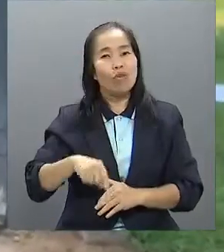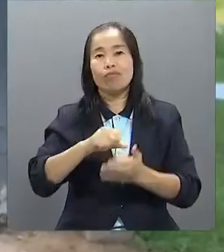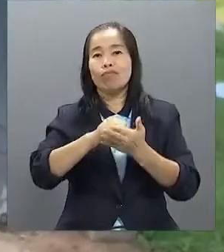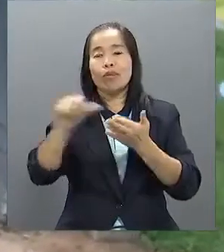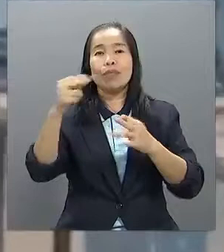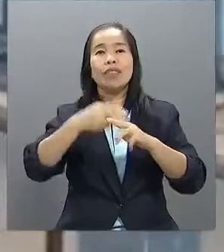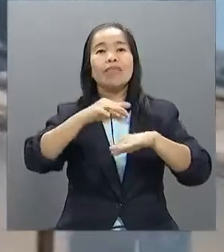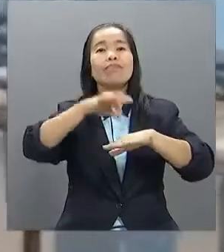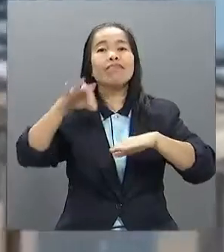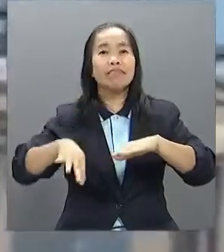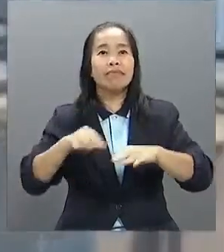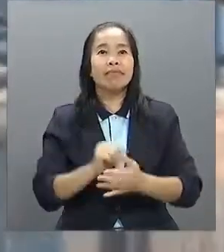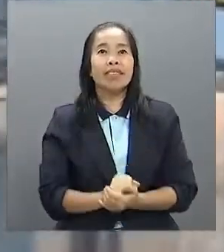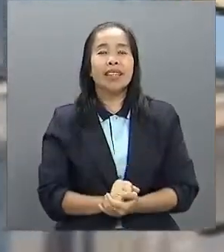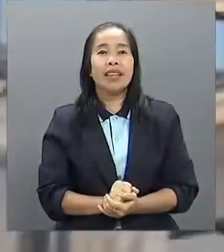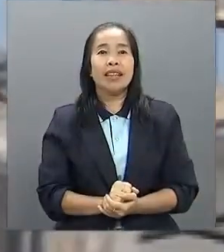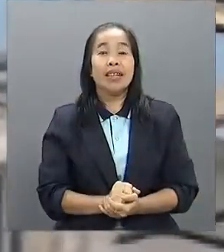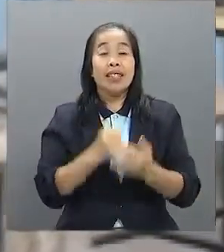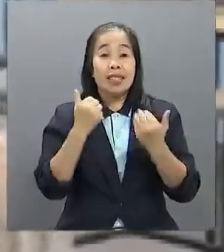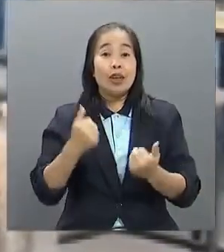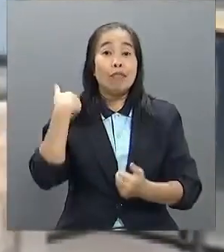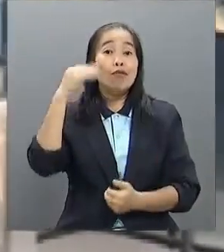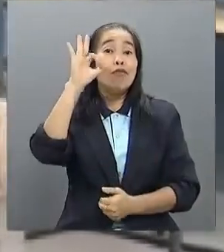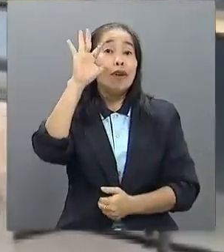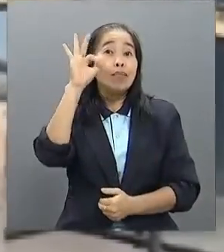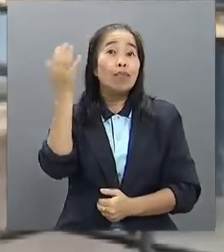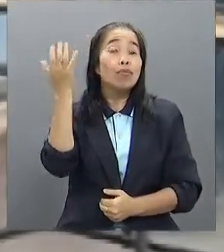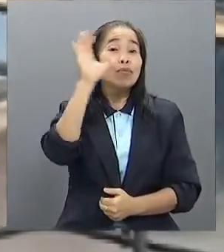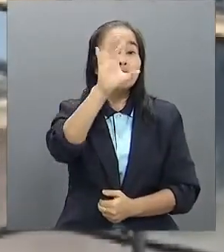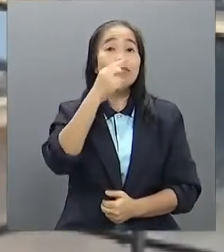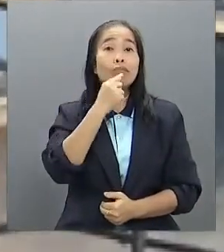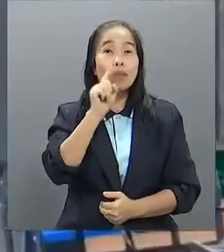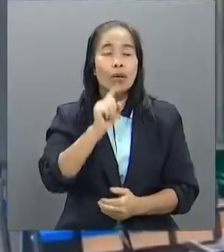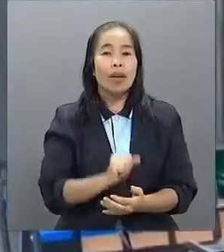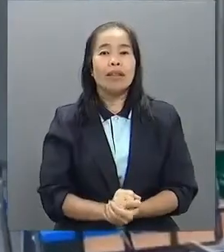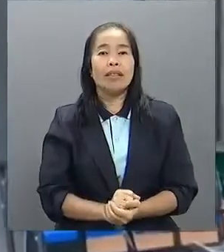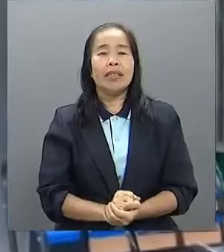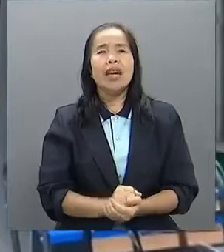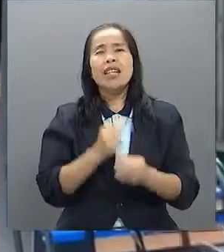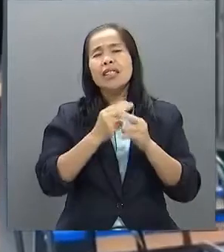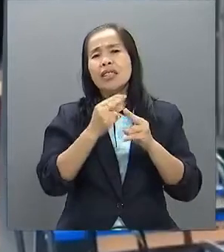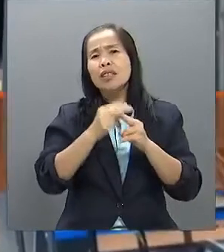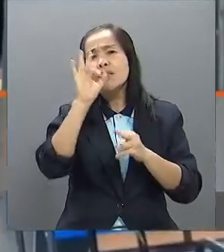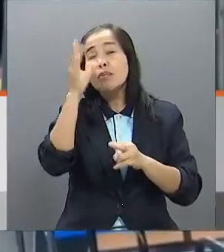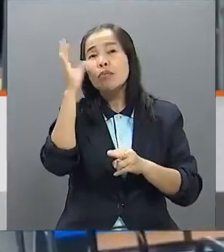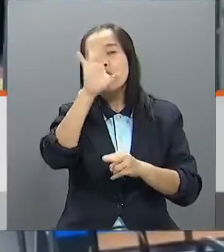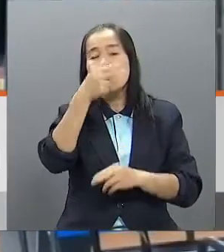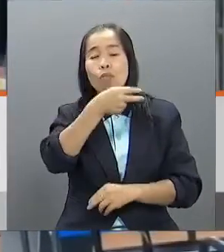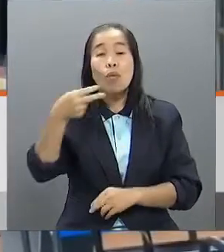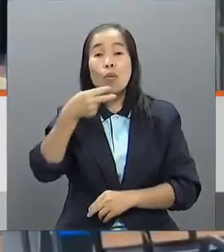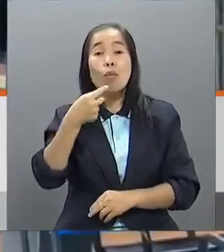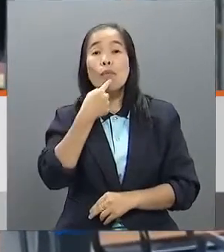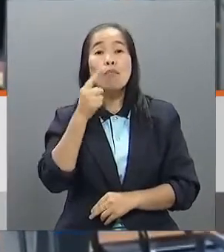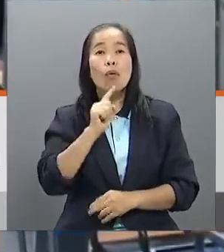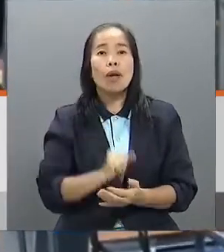ขอโทนีเพจ facebookที่ใช้ชื่อว่า lesscool for everนะครับโพสต์ข้อความว่ามีผู้อำนวย